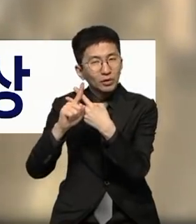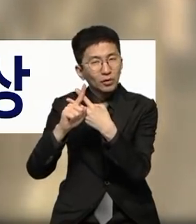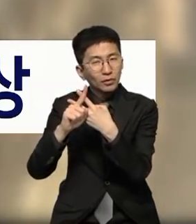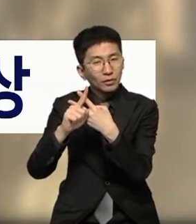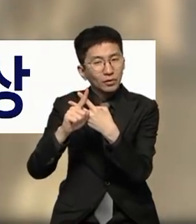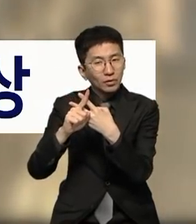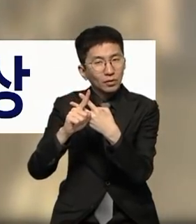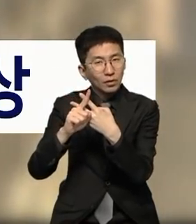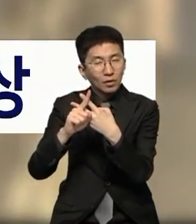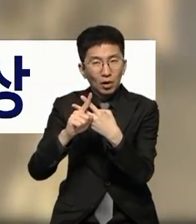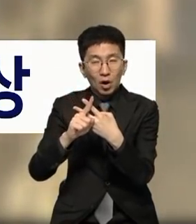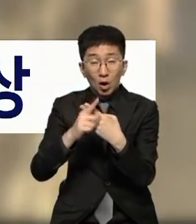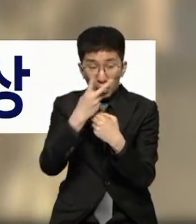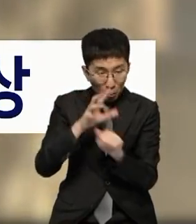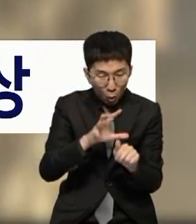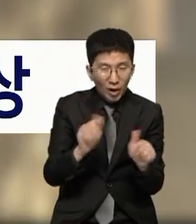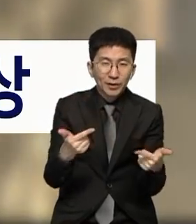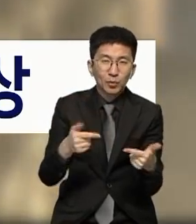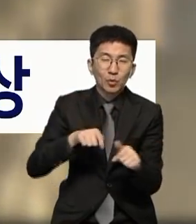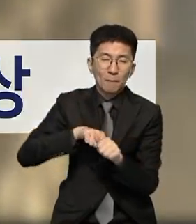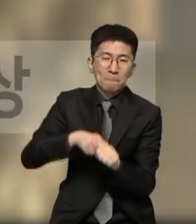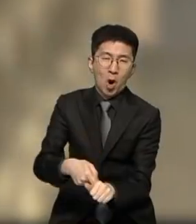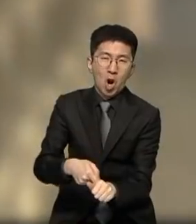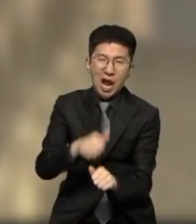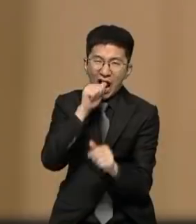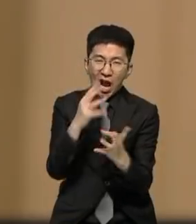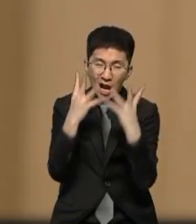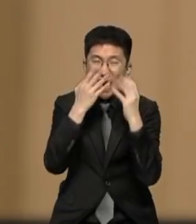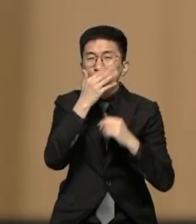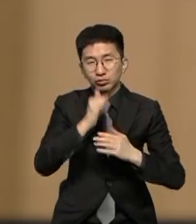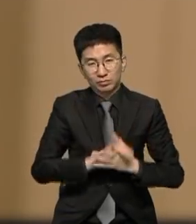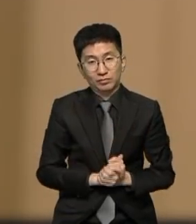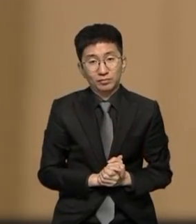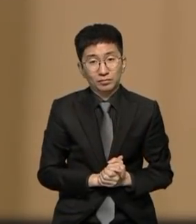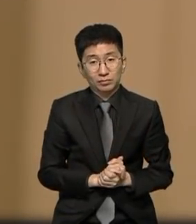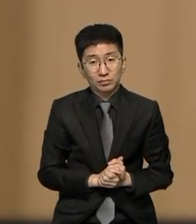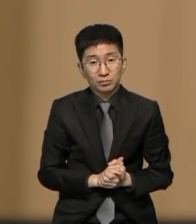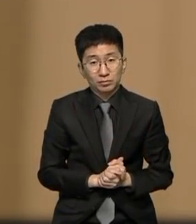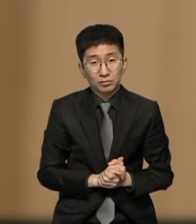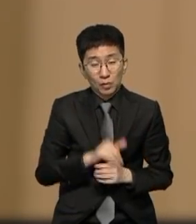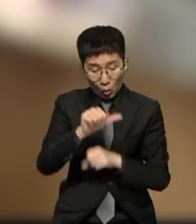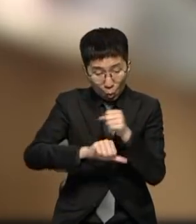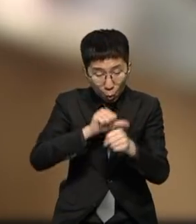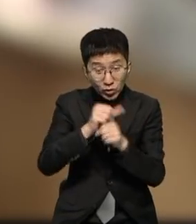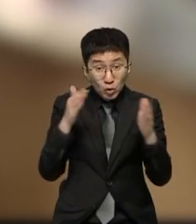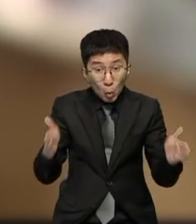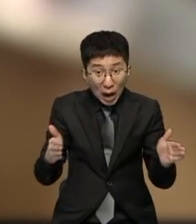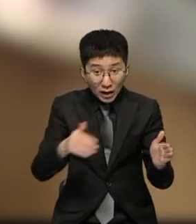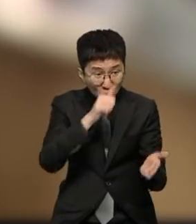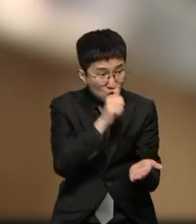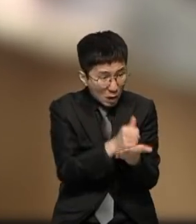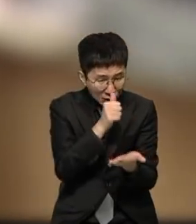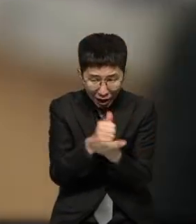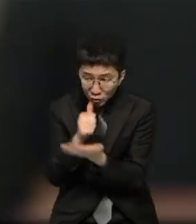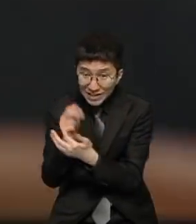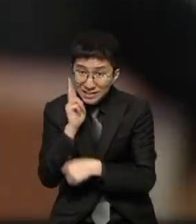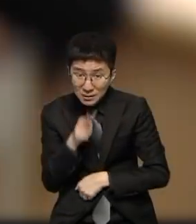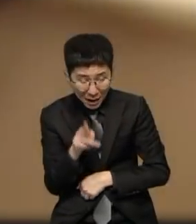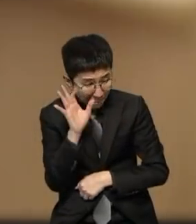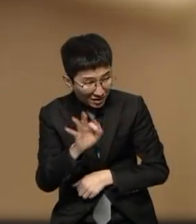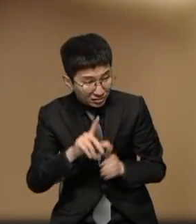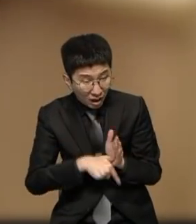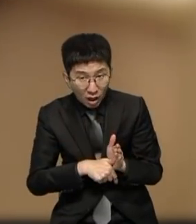1학년도 보호처분이 아닌 형사처벌 대상이 됩니다. 최근 5년간 강력범죄를 저지른